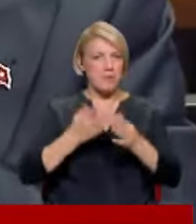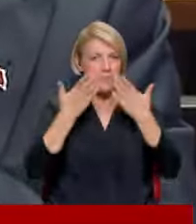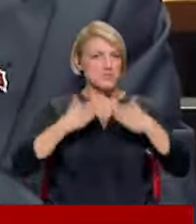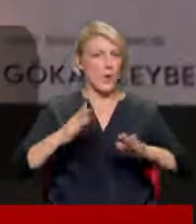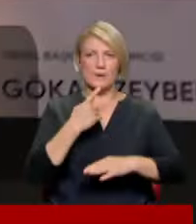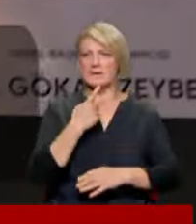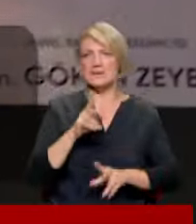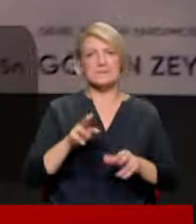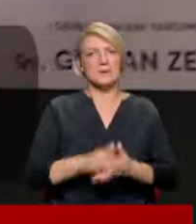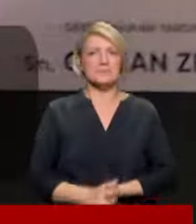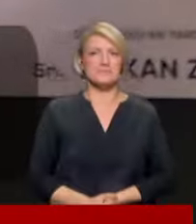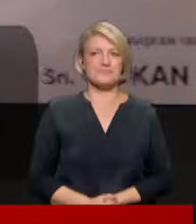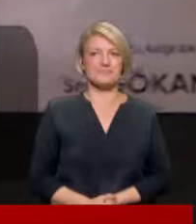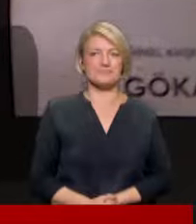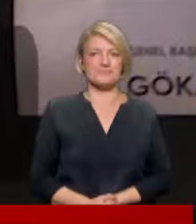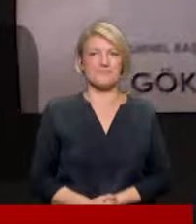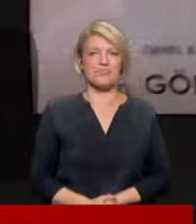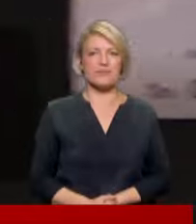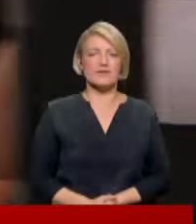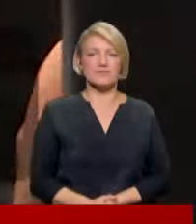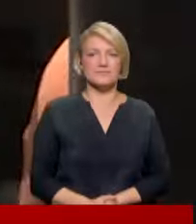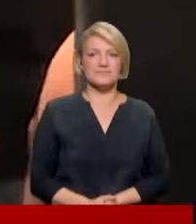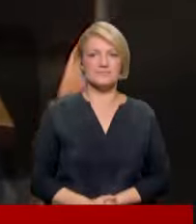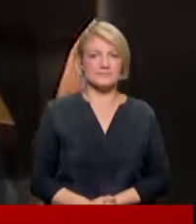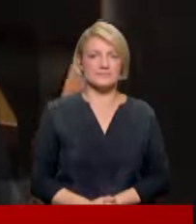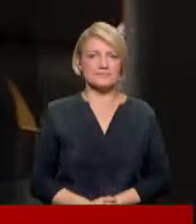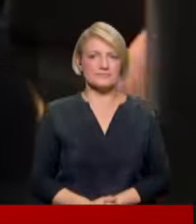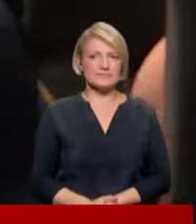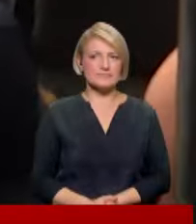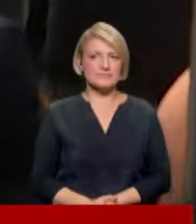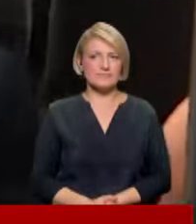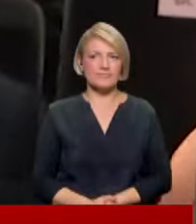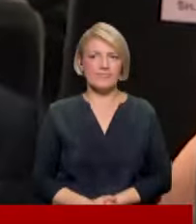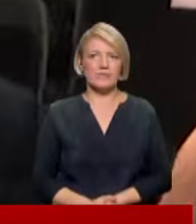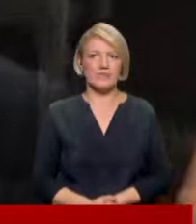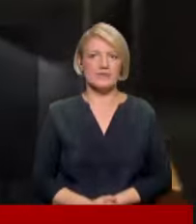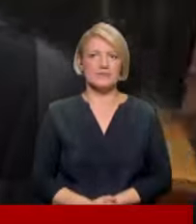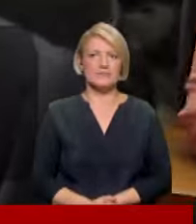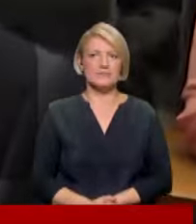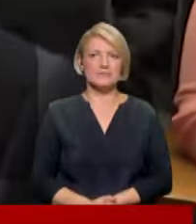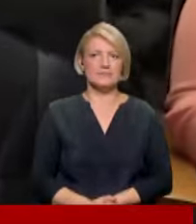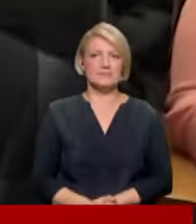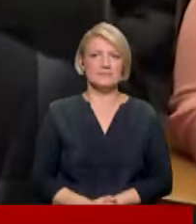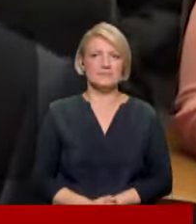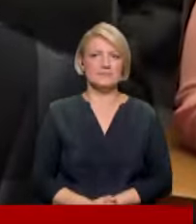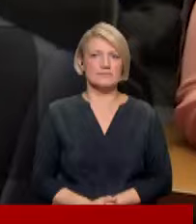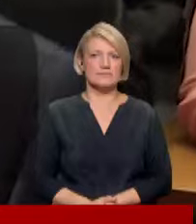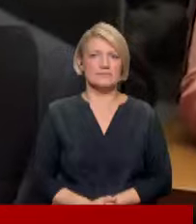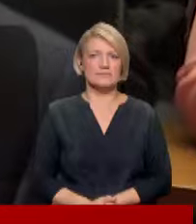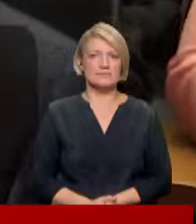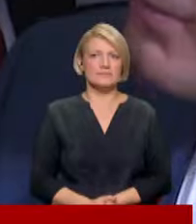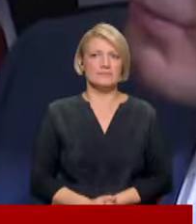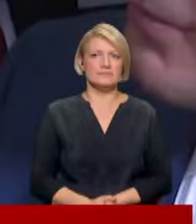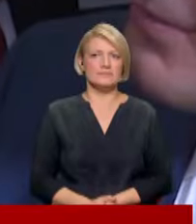net verdiler. Cumhuriyet Halk Partisi'nin iki cumhurbaşkanı aday adayı olarak. Biz her zaman yan yanayız. Kurultayımız, partimiz hayırlı